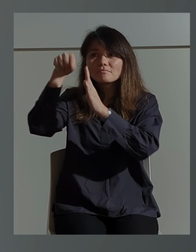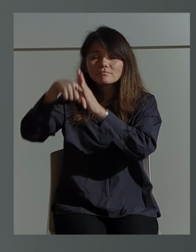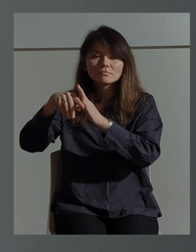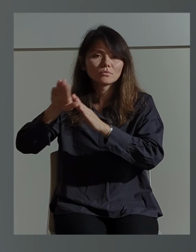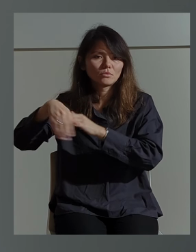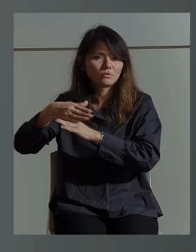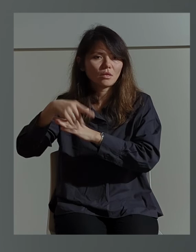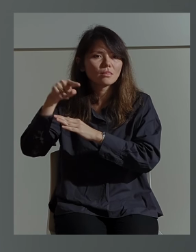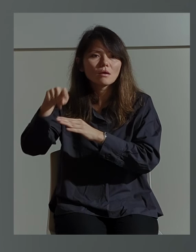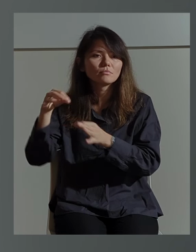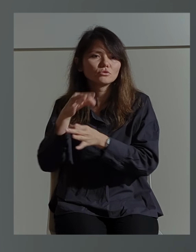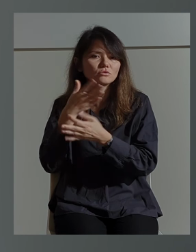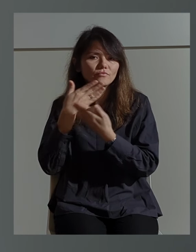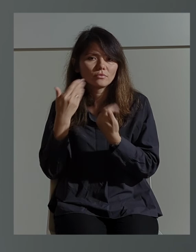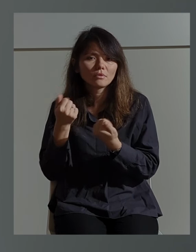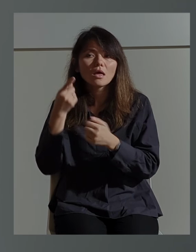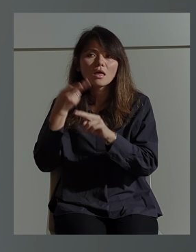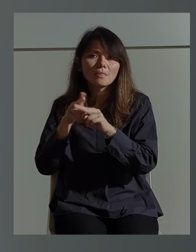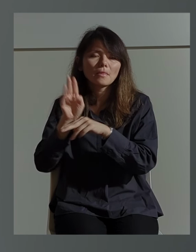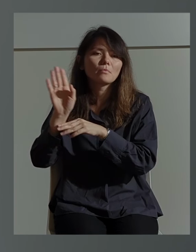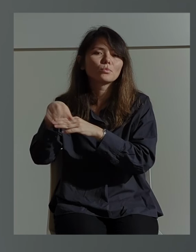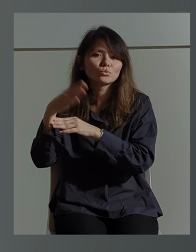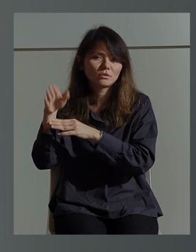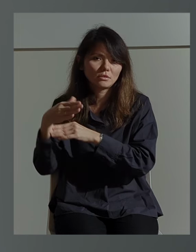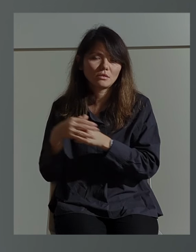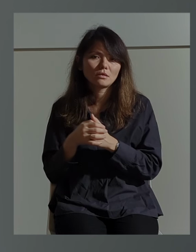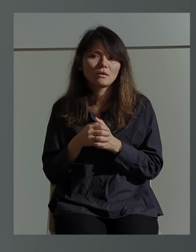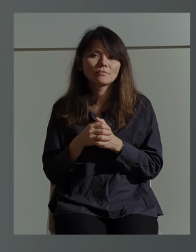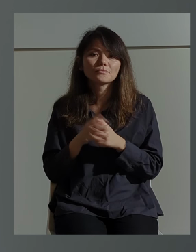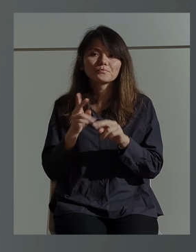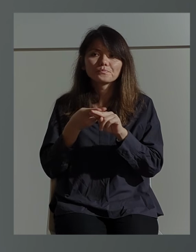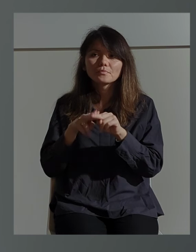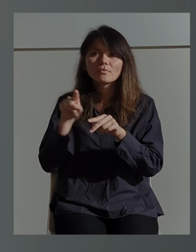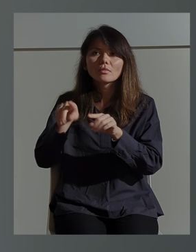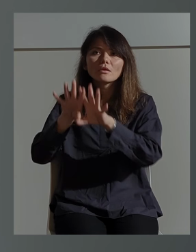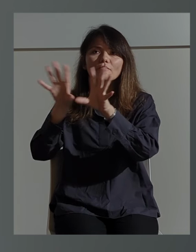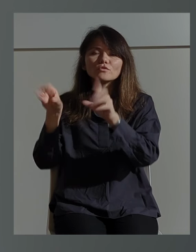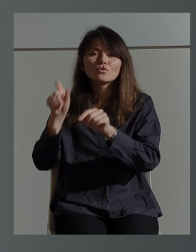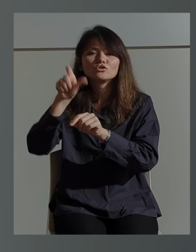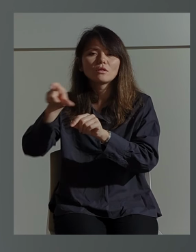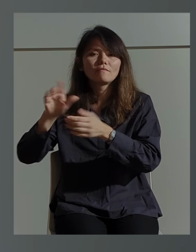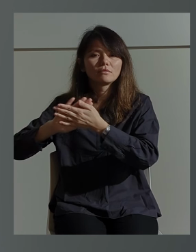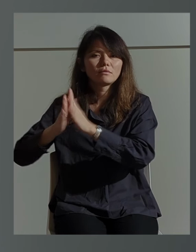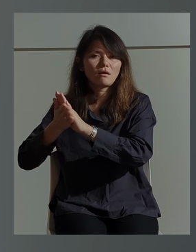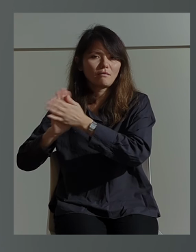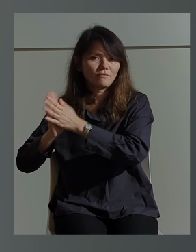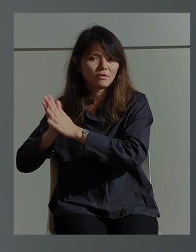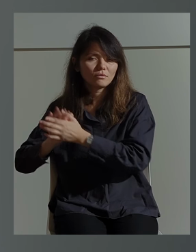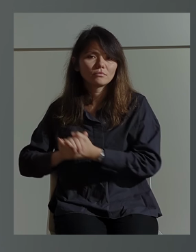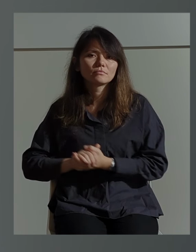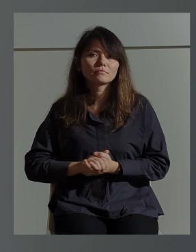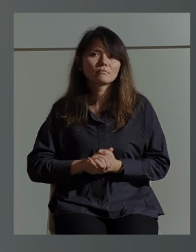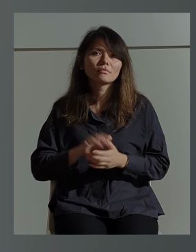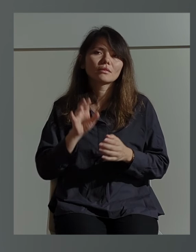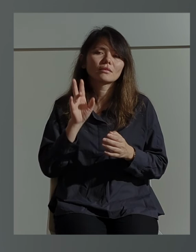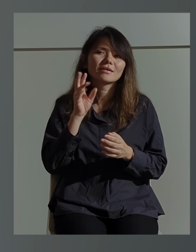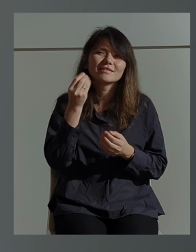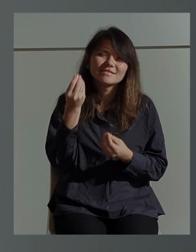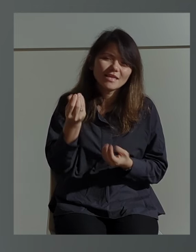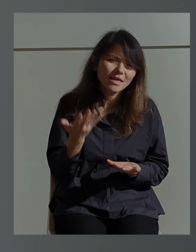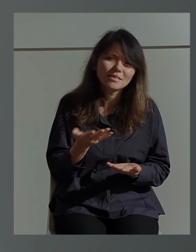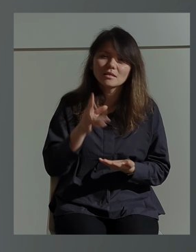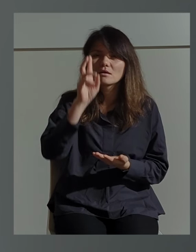стоит что это скажем так пустота что это всё человеческая договорённость То есть ни денег ни